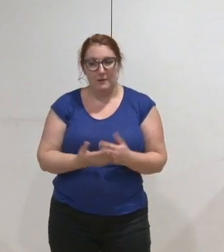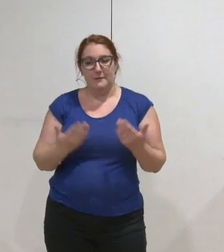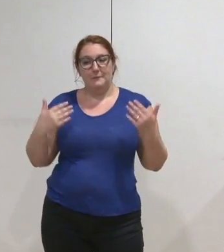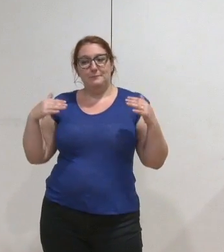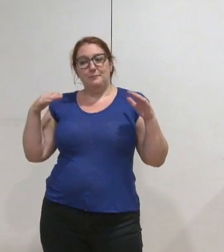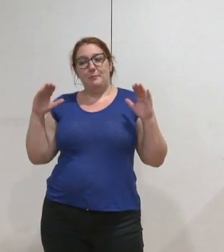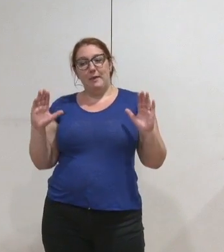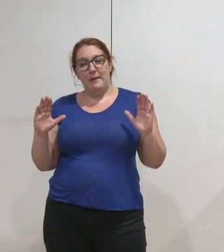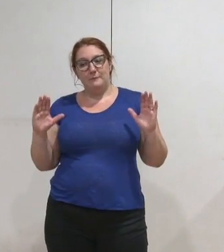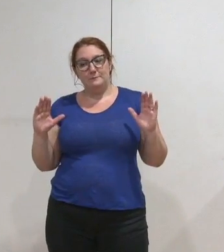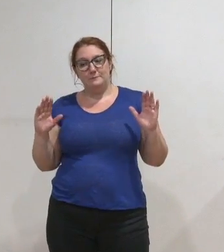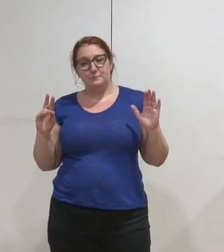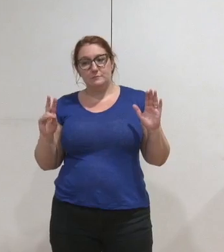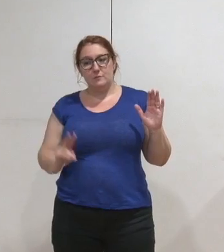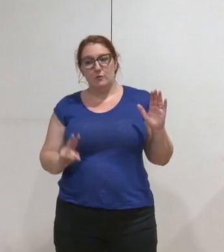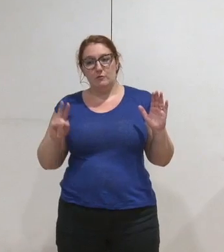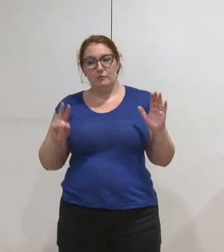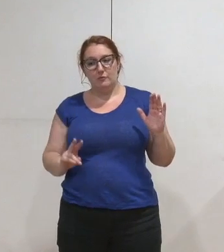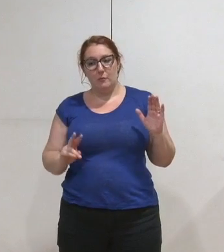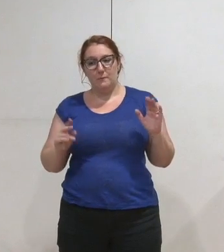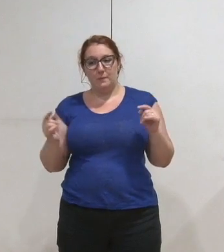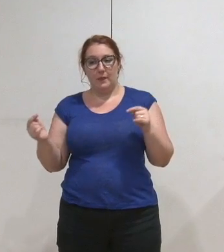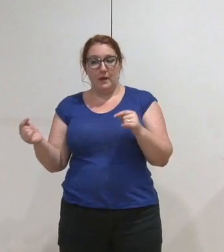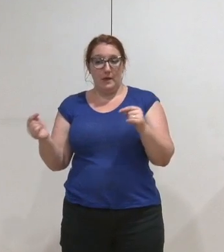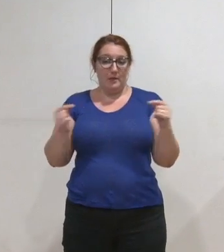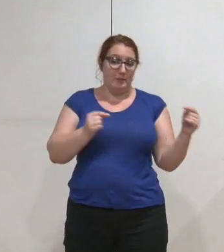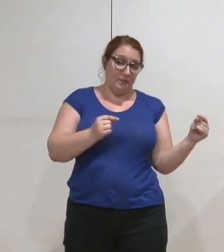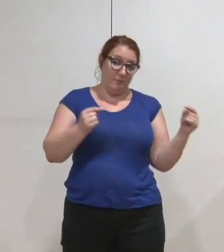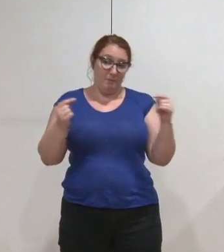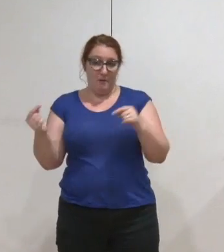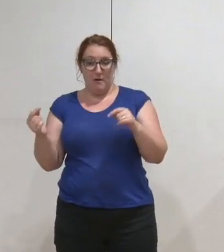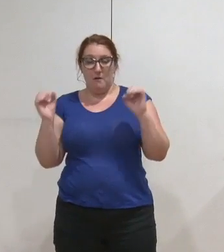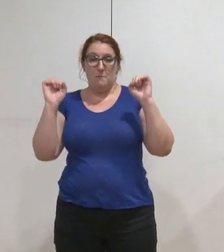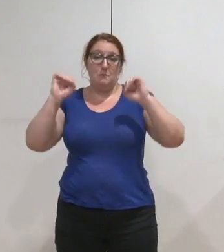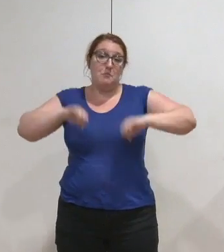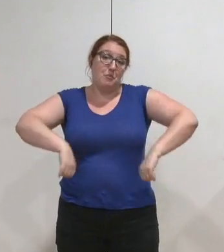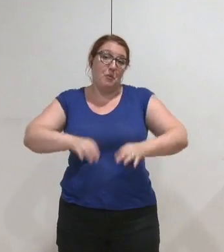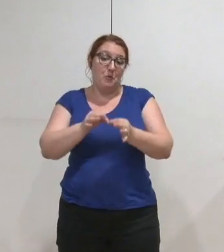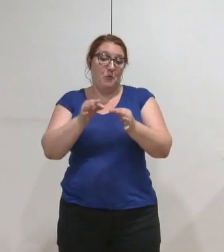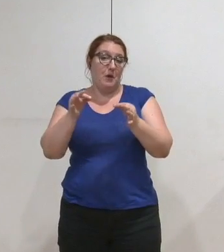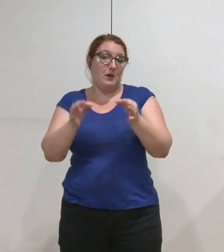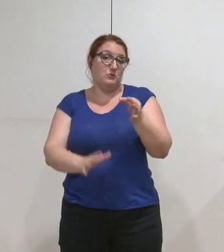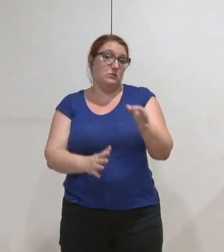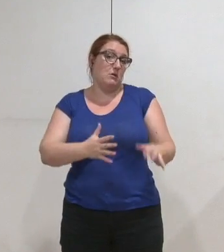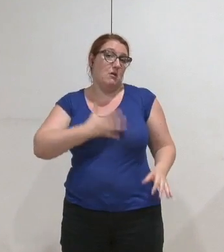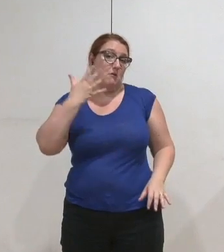euh ce débat peut permettre au moins d'énoncer